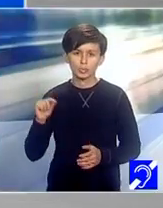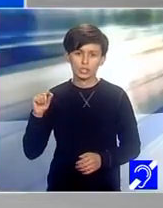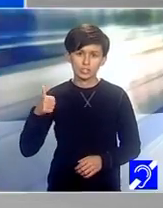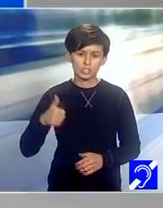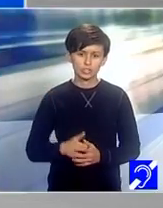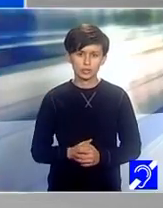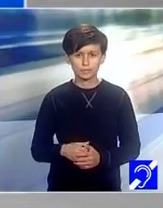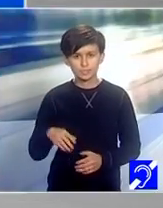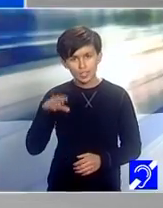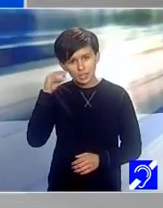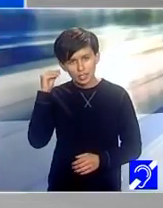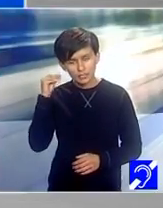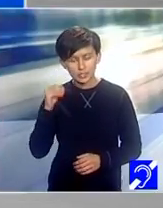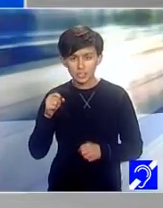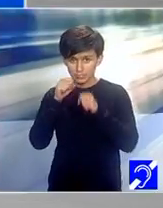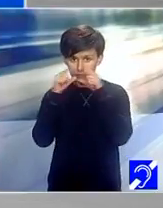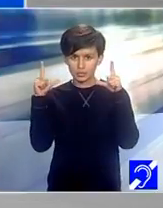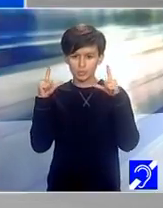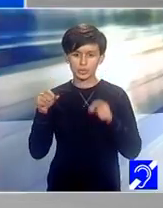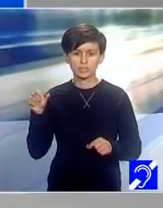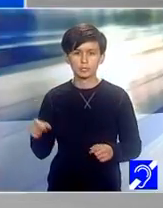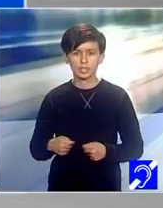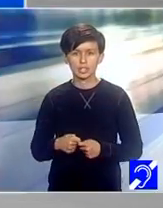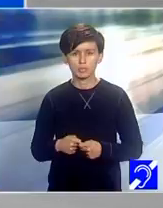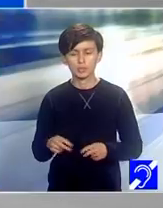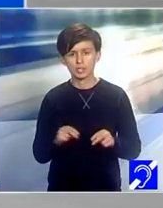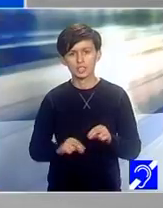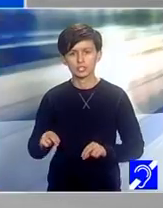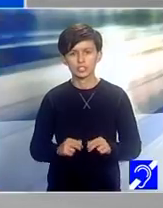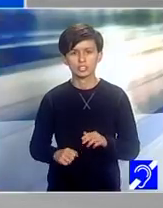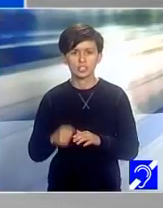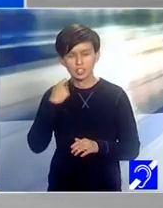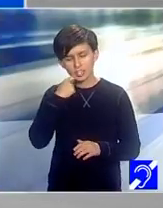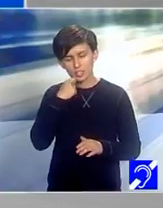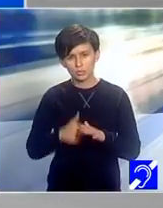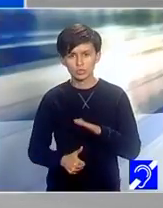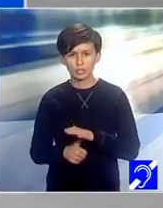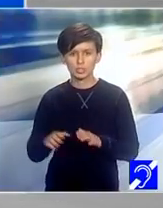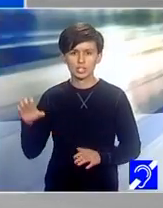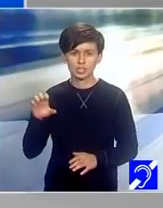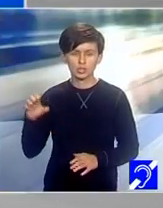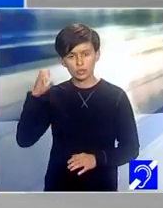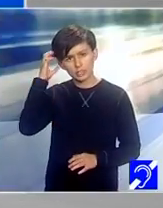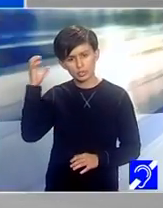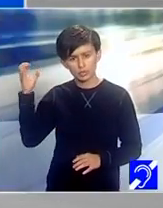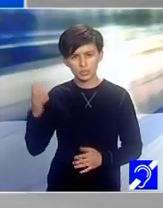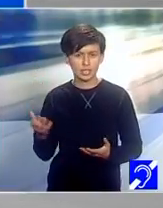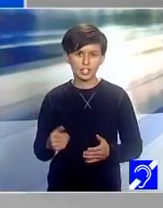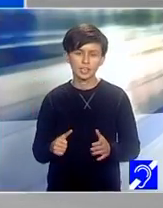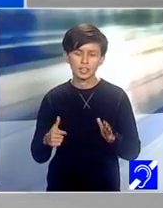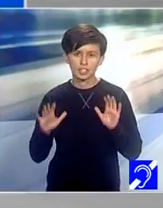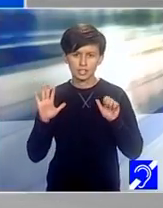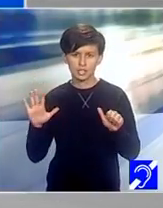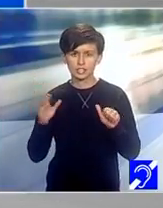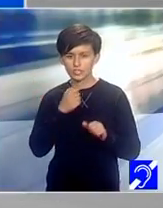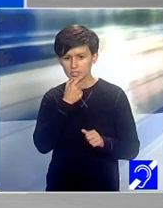Vestea i-a luat prin surprindere până și pe membrii asociației Cluj Capitală Culturală Europeană, cei care timp de 6 ani au făcut tot